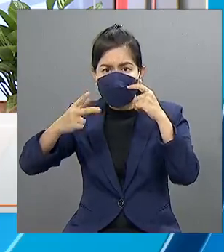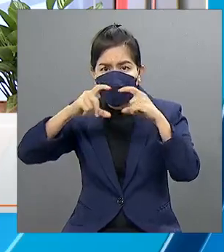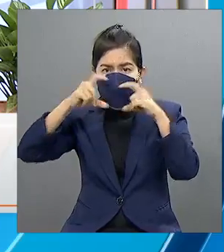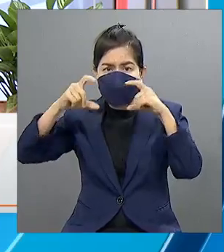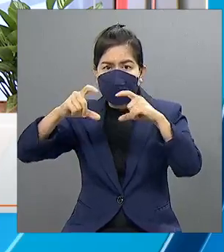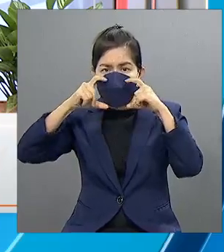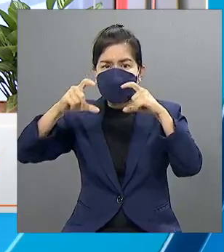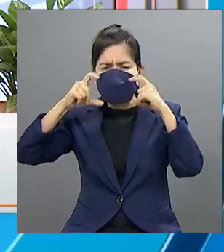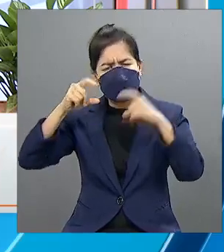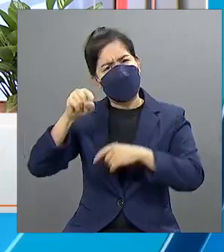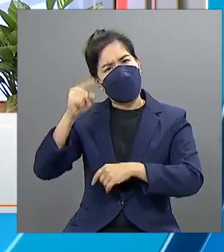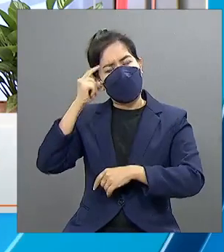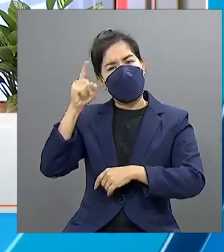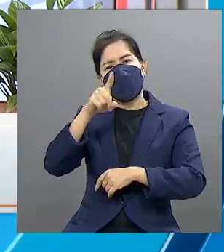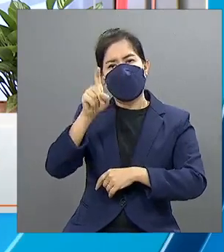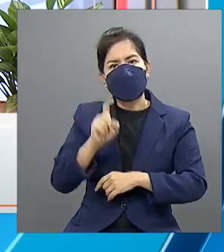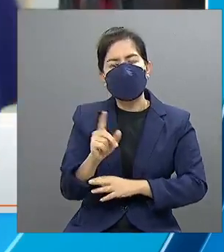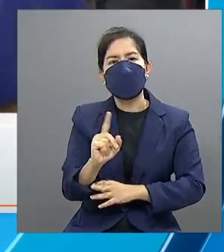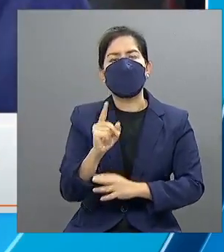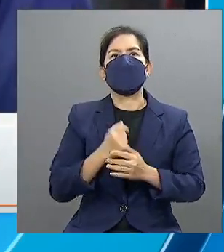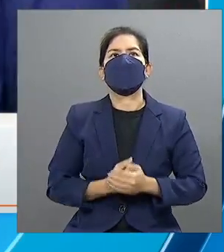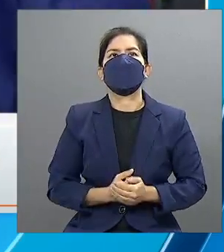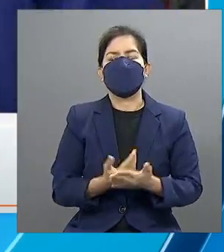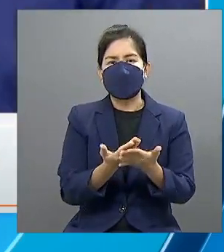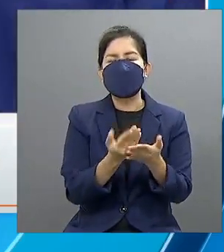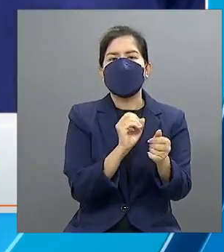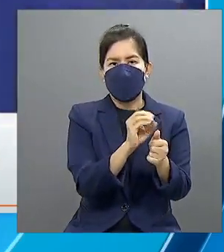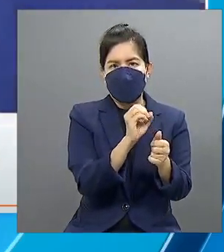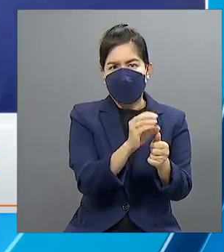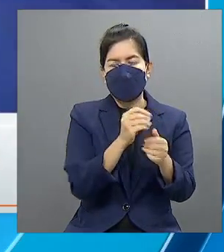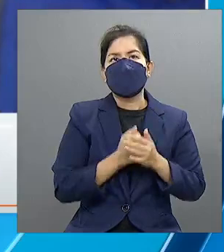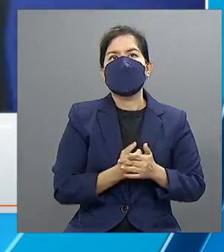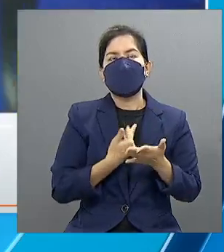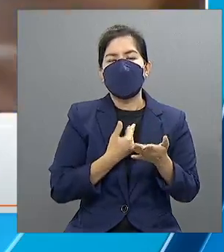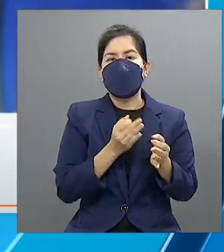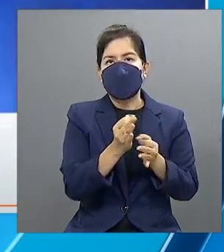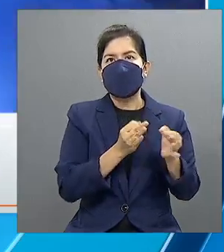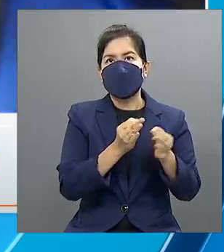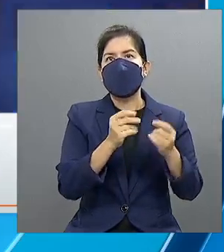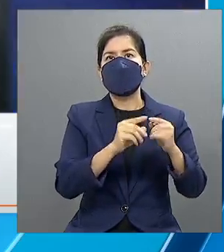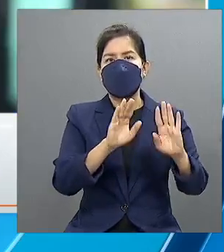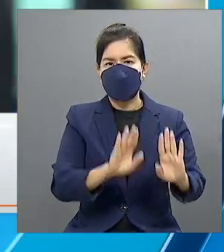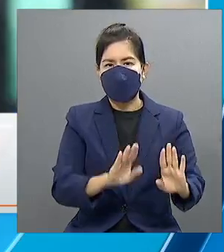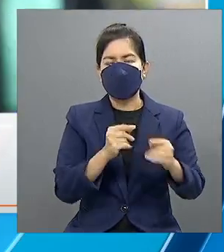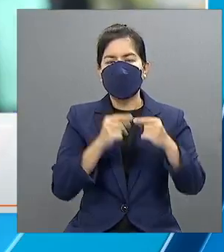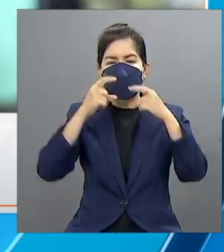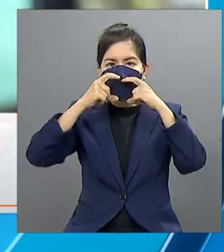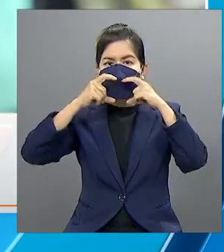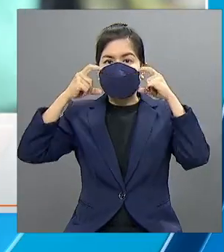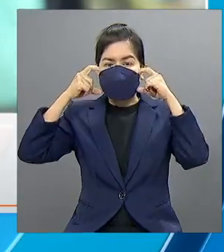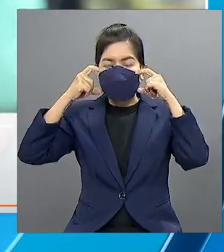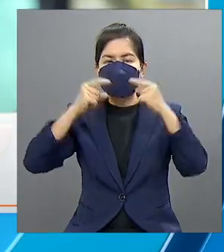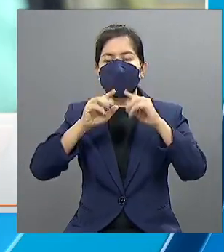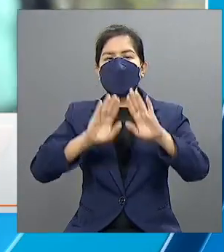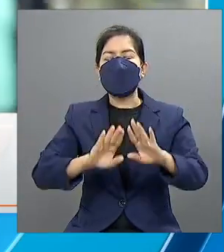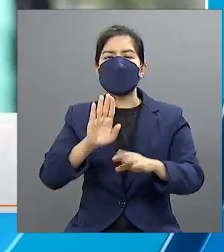ำ3วิธีที่ผมได้พูดไป ก่อนอื่นชี้แจงก่อนนะฮะหน้ากากอนามัยเนี่ยในเข้าใจว่าหน่